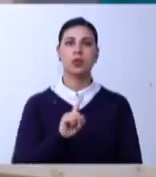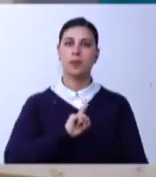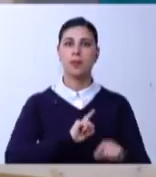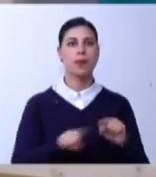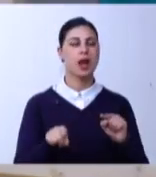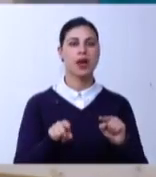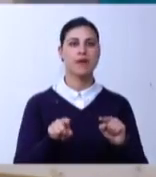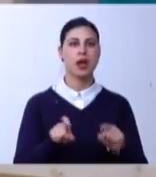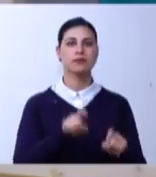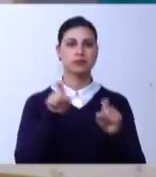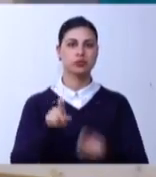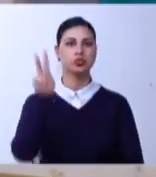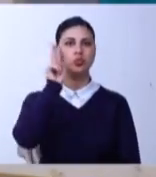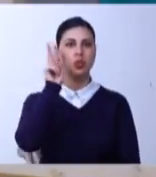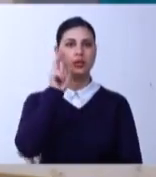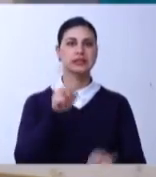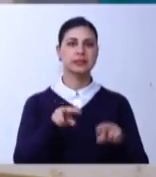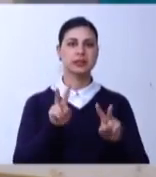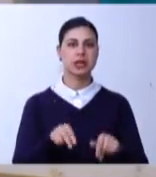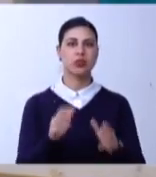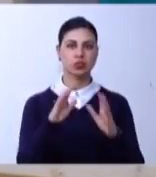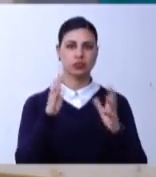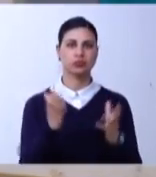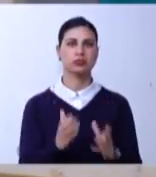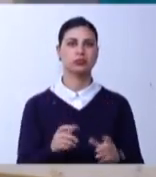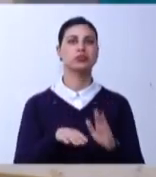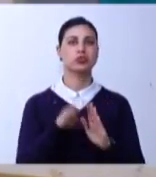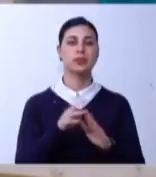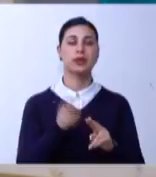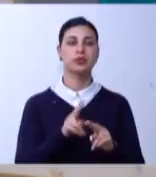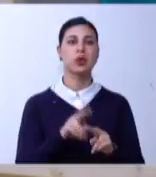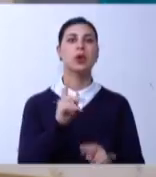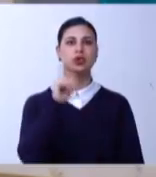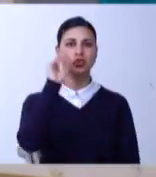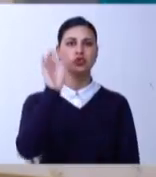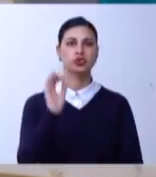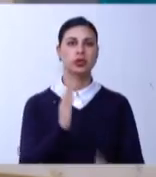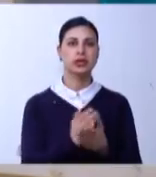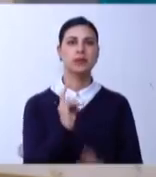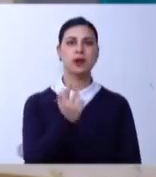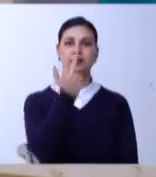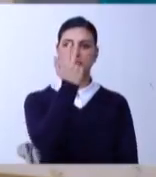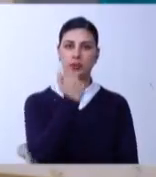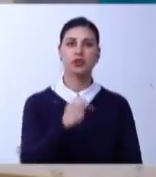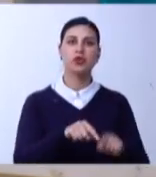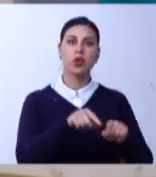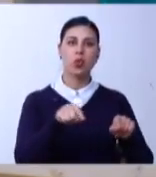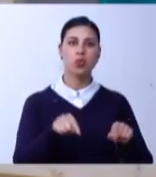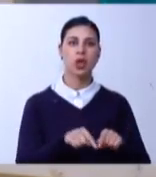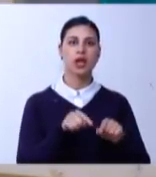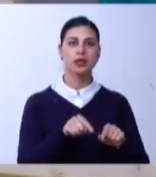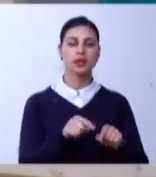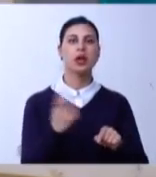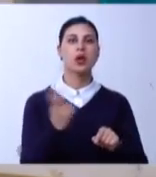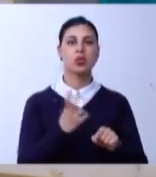მალევე გადაიყვანონ უნიტაზზე, ზუსტადაც ამ პრობლემის გამო. ხშირად ხდება, რომ ქოთანზე მიჩვეული ბავშვი თავიდან